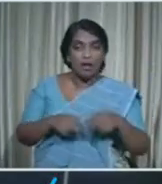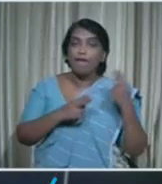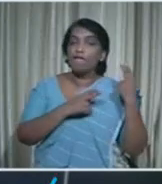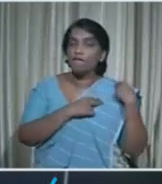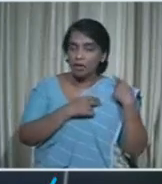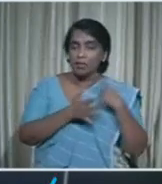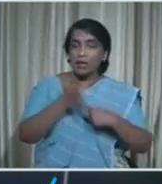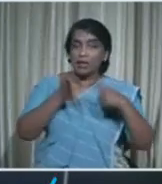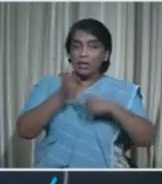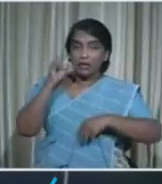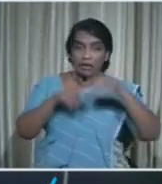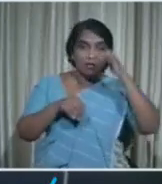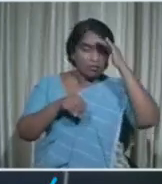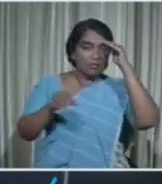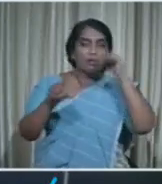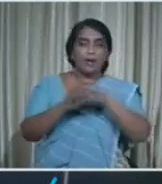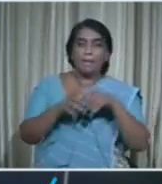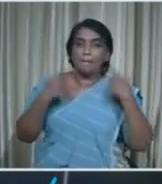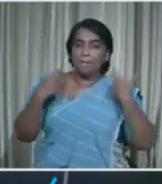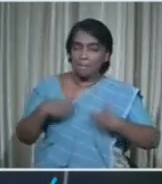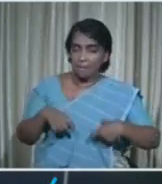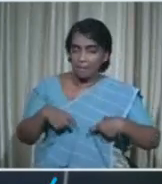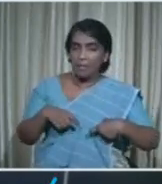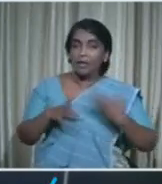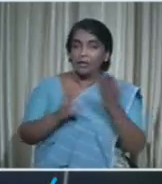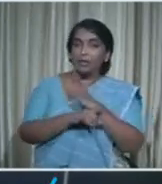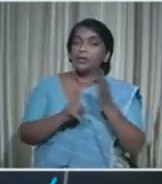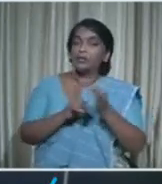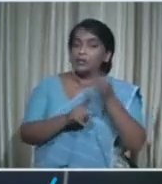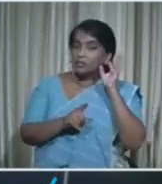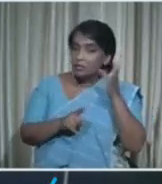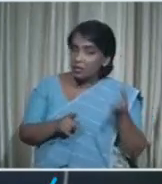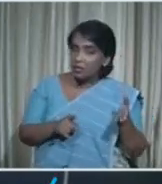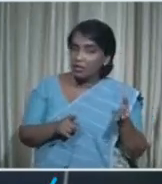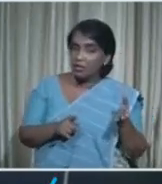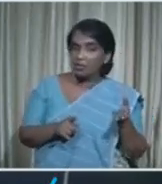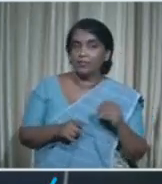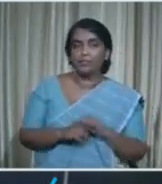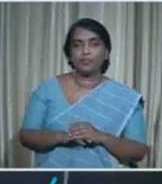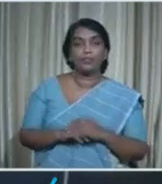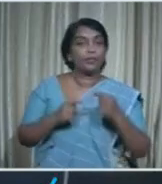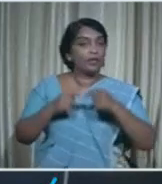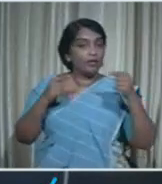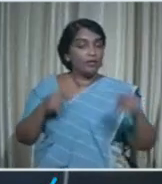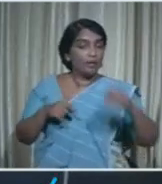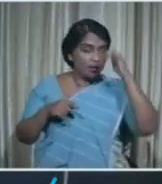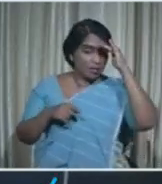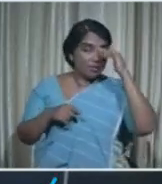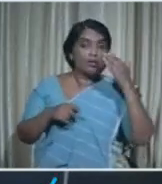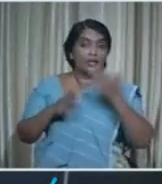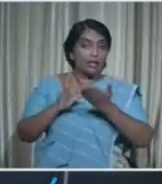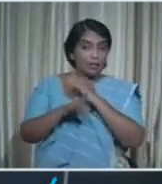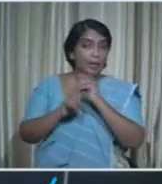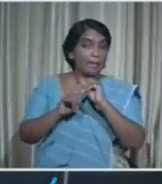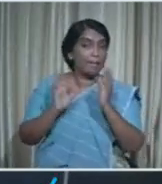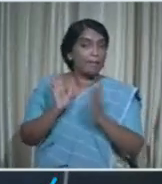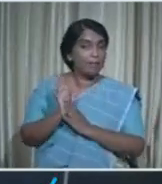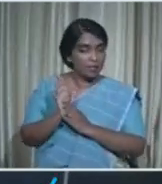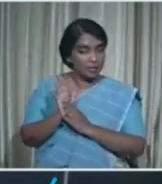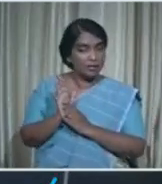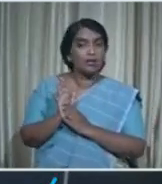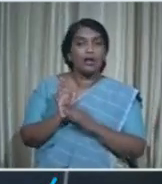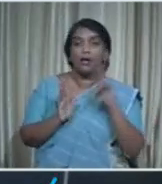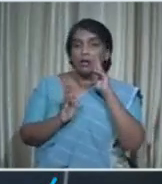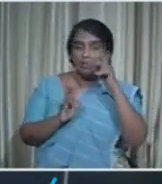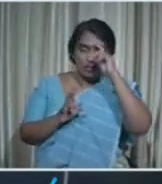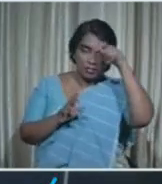දේශපාලන නායකයෝ මේ පාර්ලිමේන්තුවේ ඉන්නවා මහින්ද රාජපක්ෂ හිටපු ජනාධිපතිතුමා අපේ විපක්ෂ නායක හිටපු අග්‍රමාත්‍යතුමා රනිල්